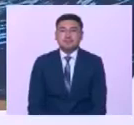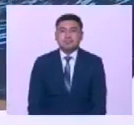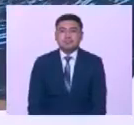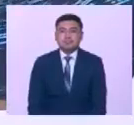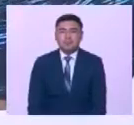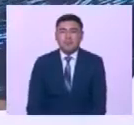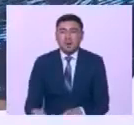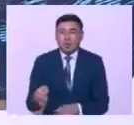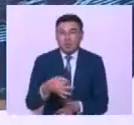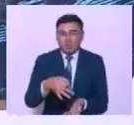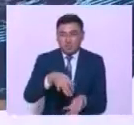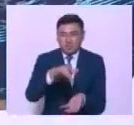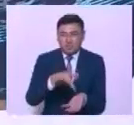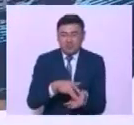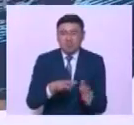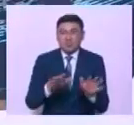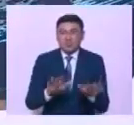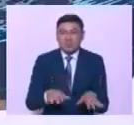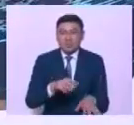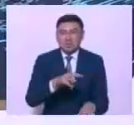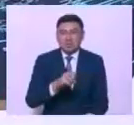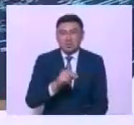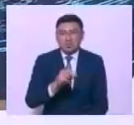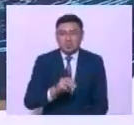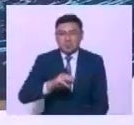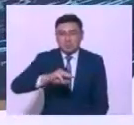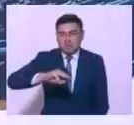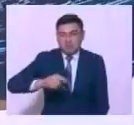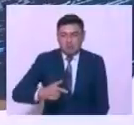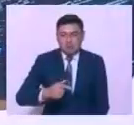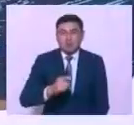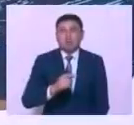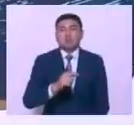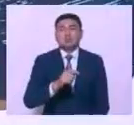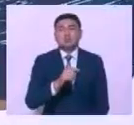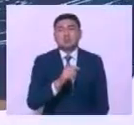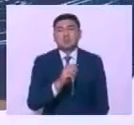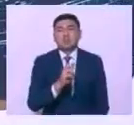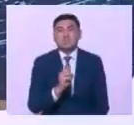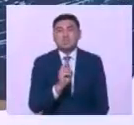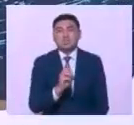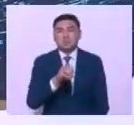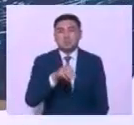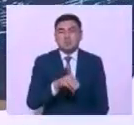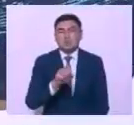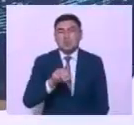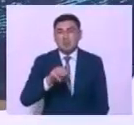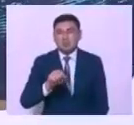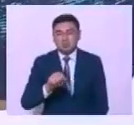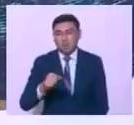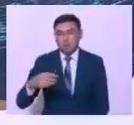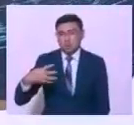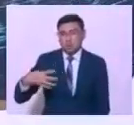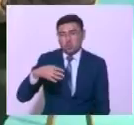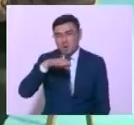в областном центре в мечете бе катата прошёл конкурс бата беров мероприятие организовано под названием бата еге Бах кунар приняли участие около 4 аксакалов